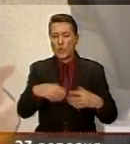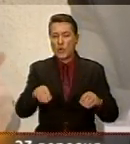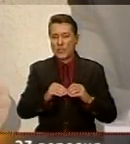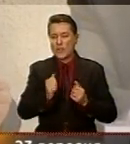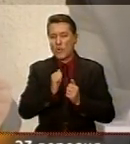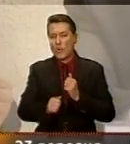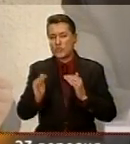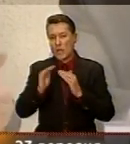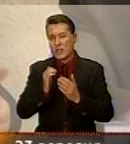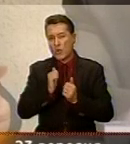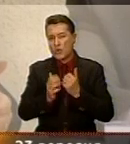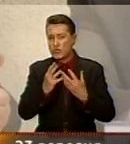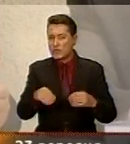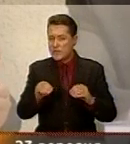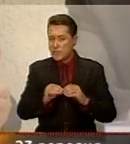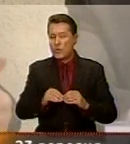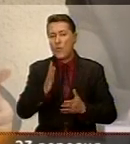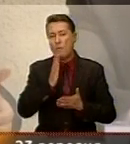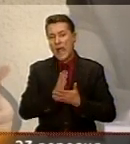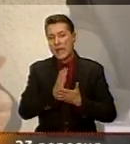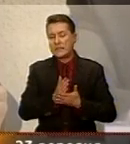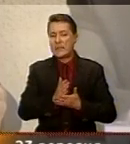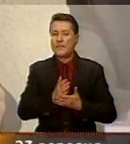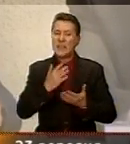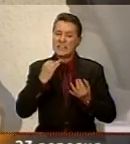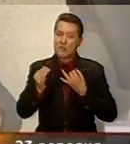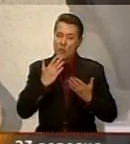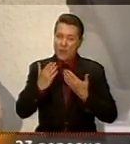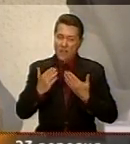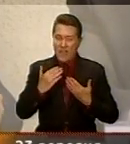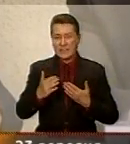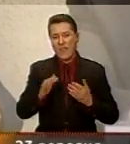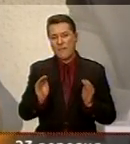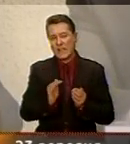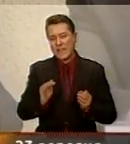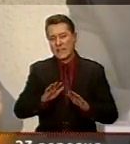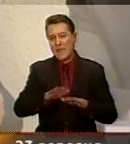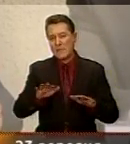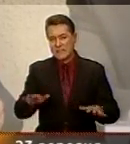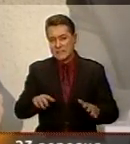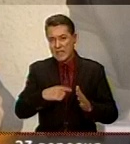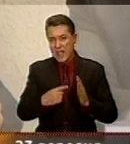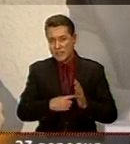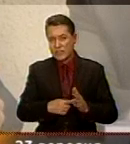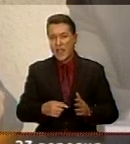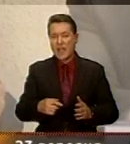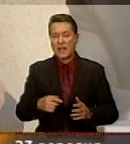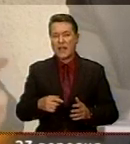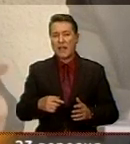сім'ю, мати безпосередньо спілкування в маленьких містечках, буде ще однією ознакою і